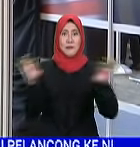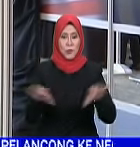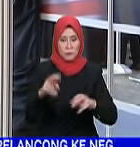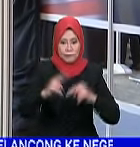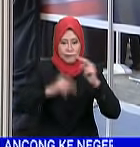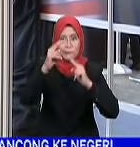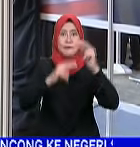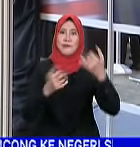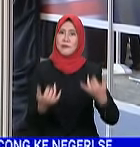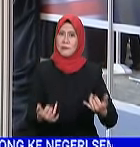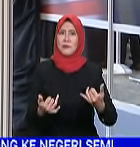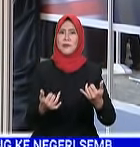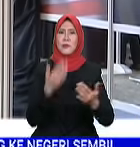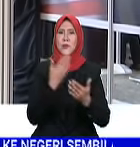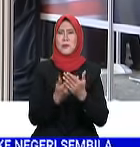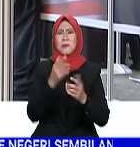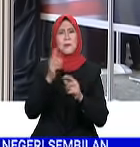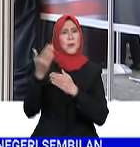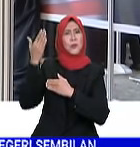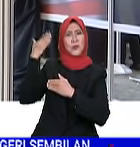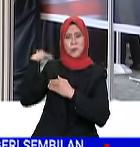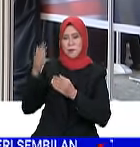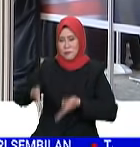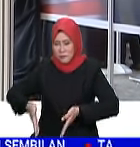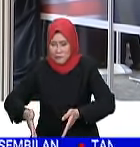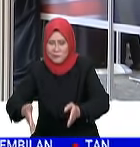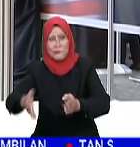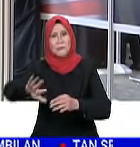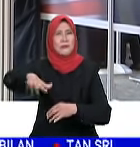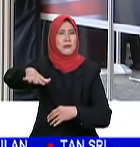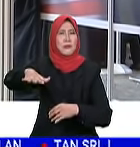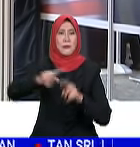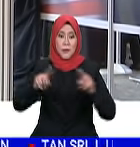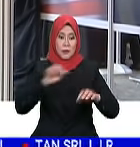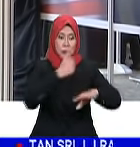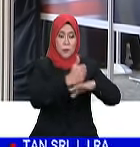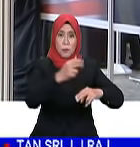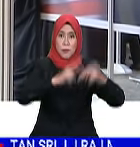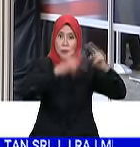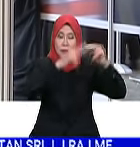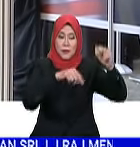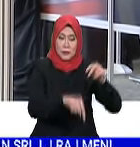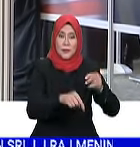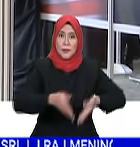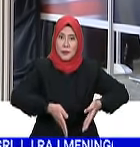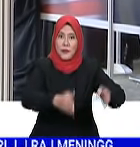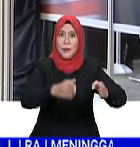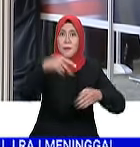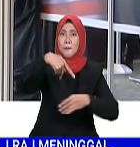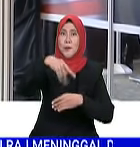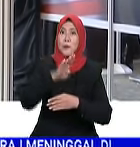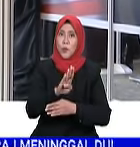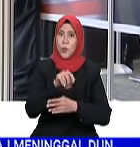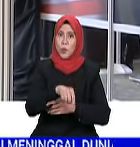memandangkan selama ini jalan tidak berapa baik, jadi dengan adanya Puan Borneo ini, saya berpendapat bahwa ianya